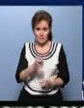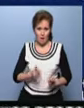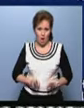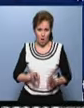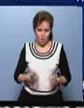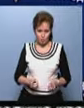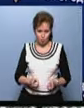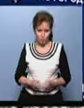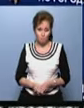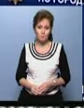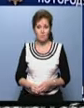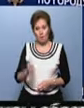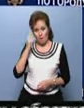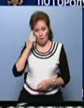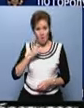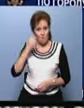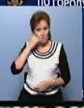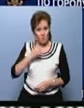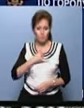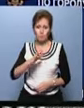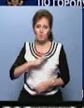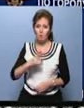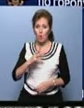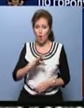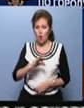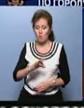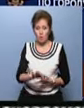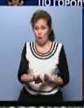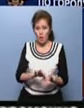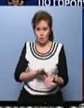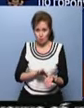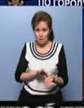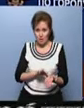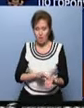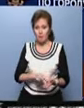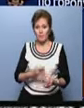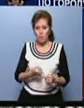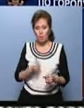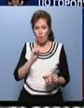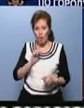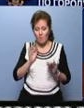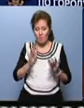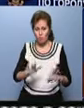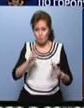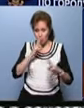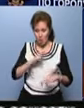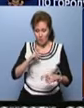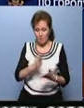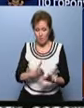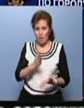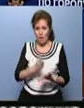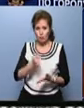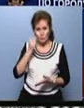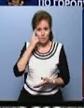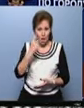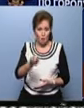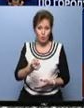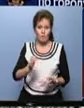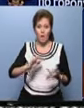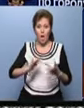Вызов был по горячим следам. Но дело в том, что пока что ведется проверка, вот судя по наличию сообщений на